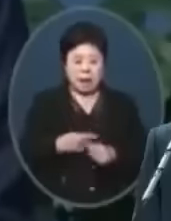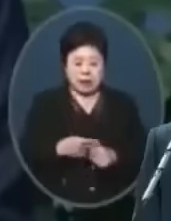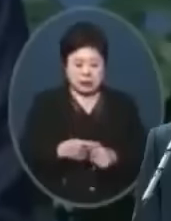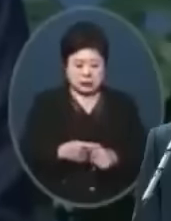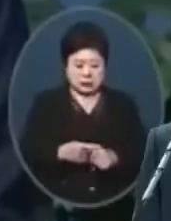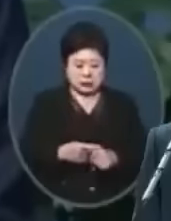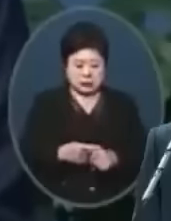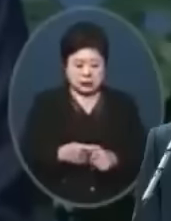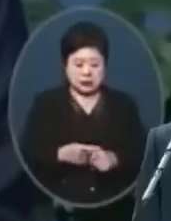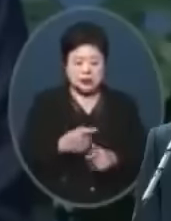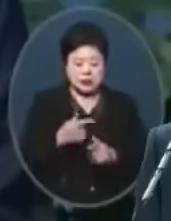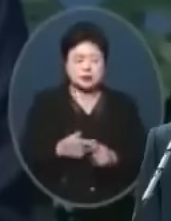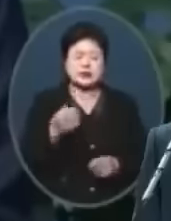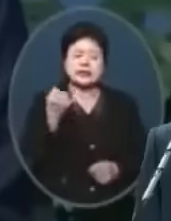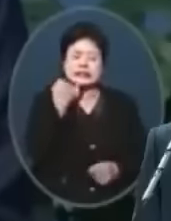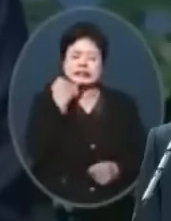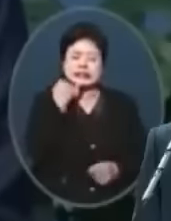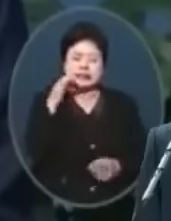가만두어라.